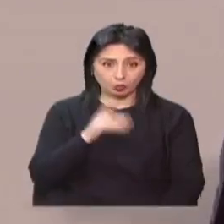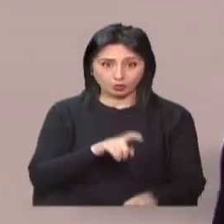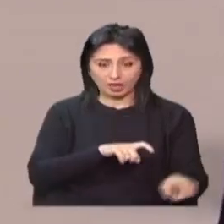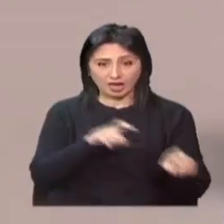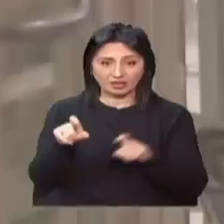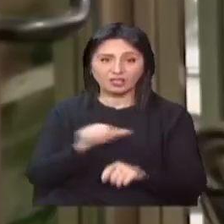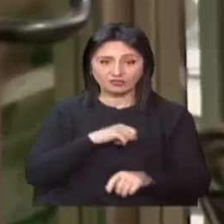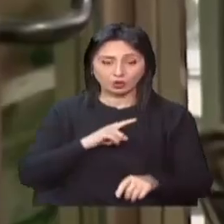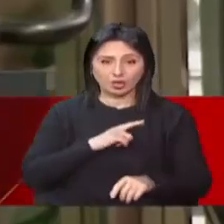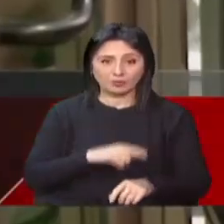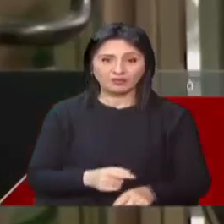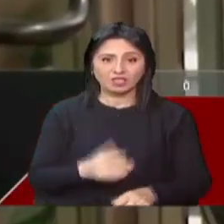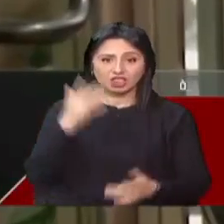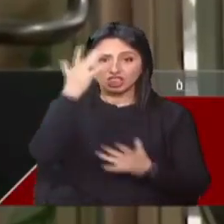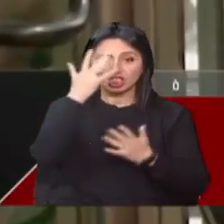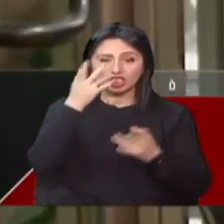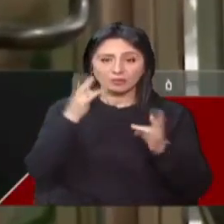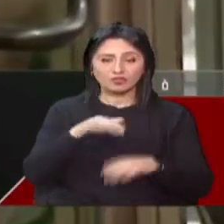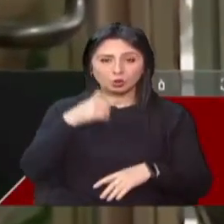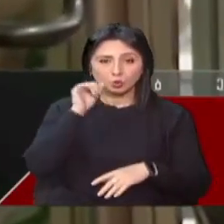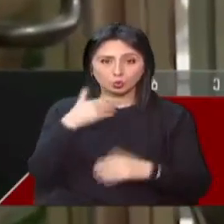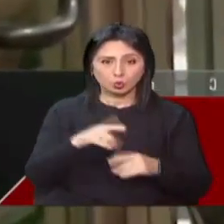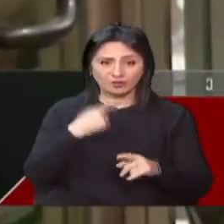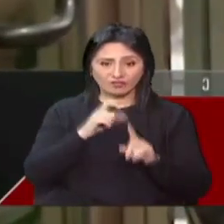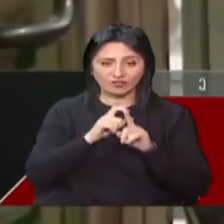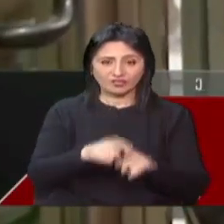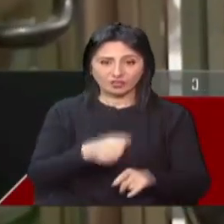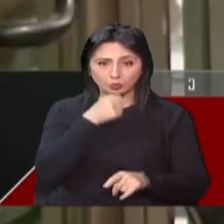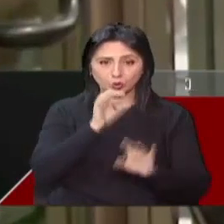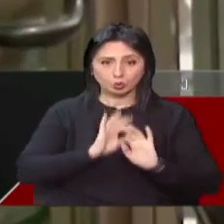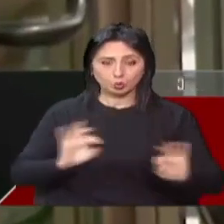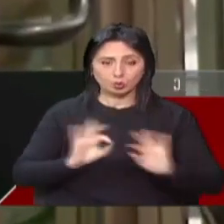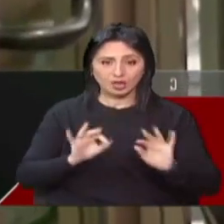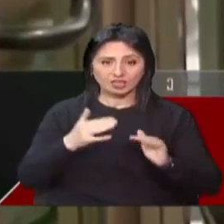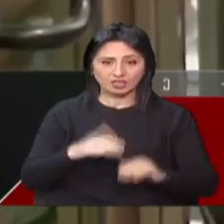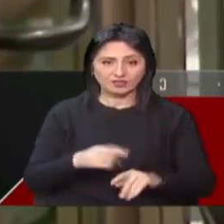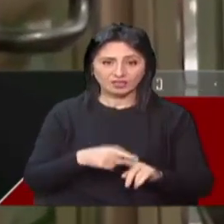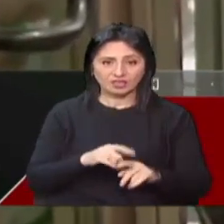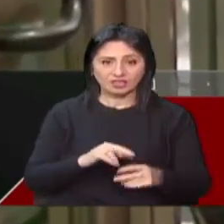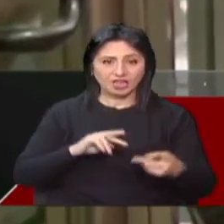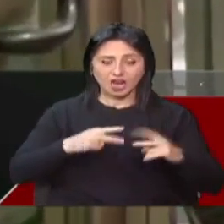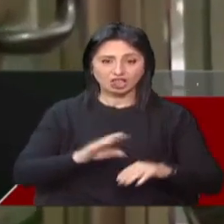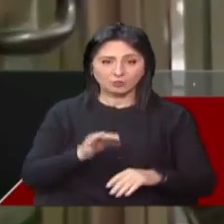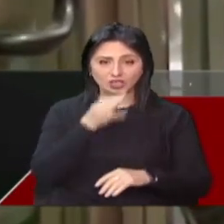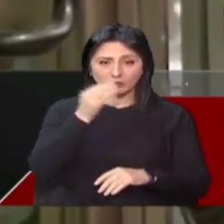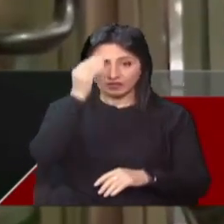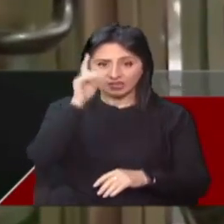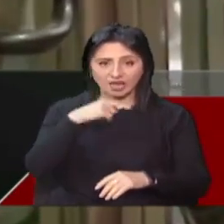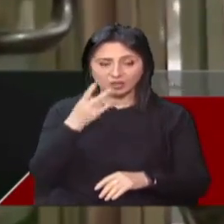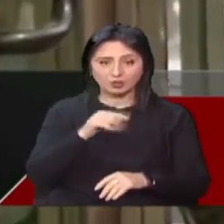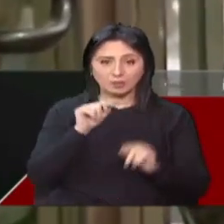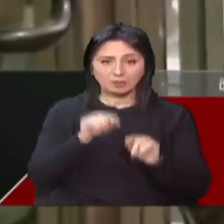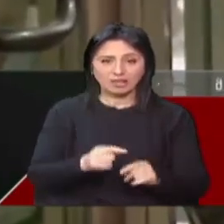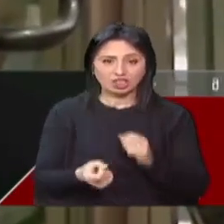თვითონ ელოდება. Დაშთაბეჭდილებას დამჩა გულში მოყვ თქვი მოახსენე ჟურნალისტებს არ შემიცვლია ჯერჯერობით აზრი. Რა თქმა უნდა